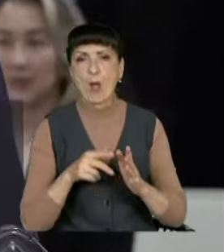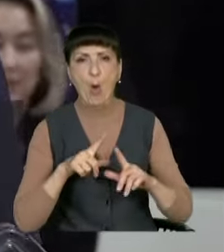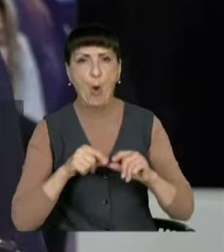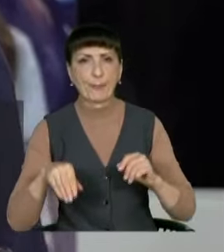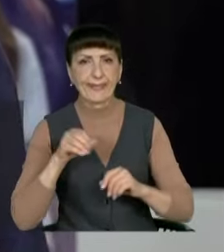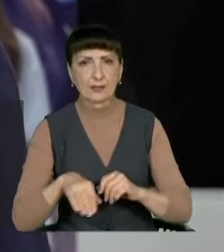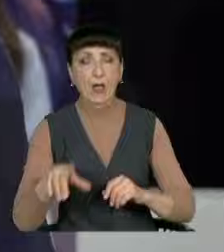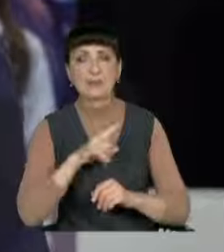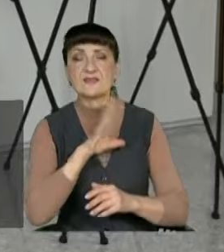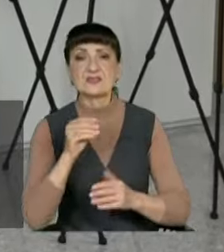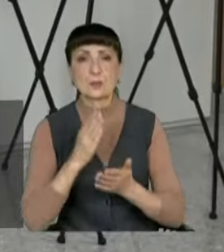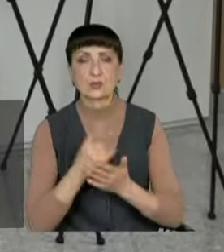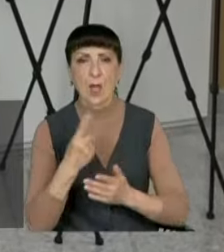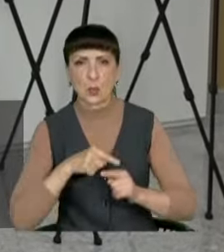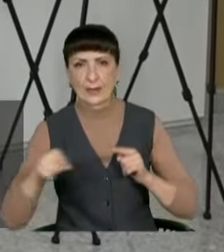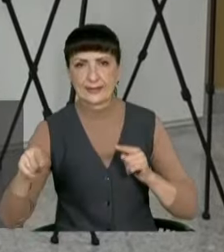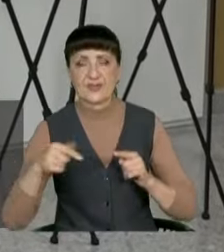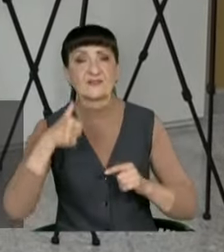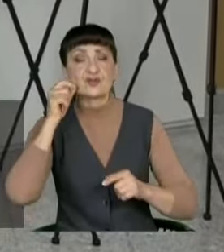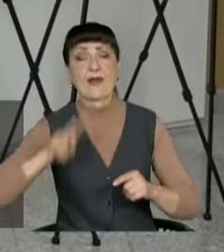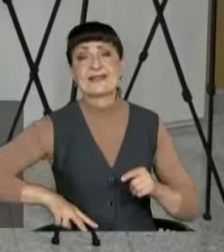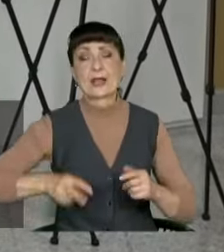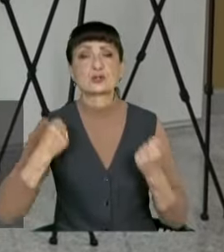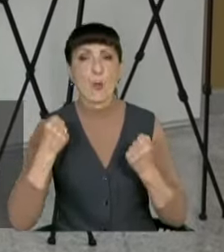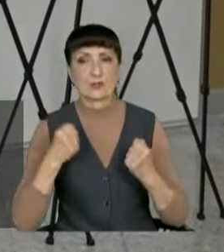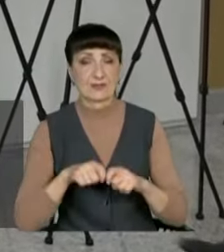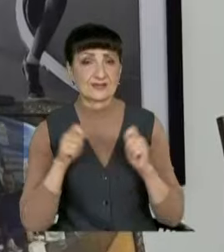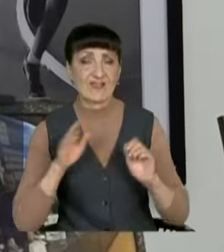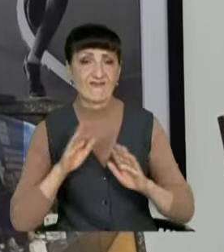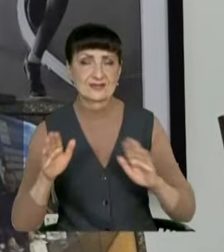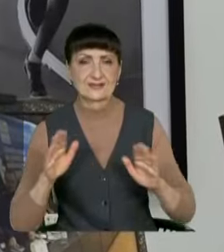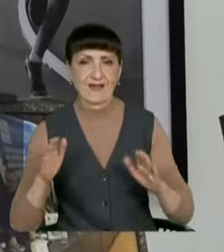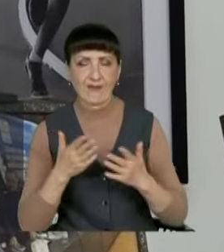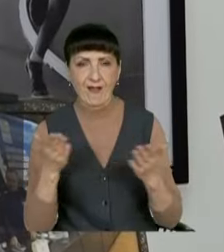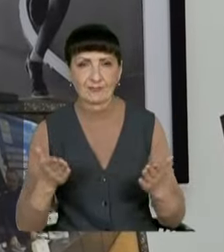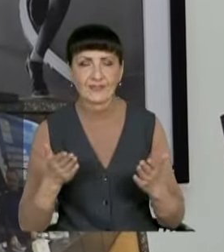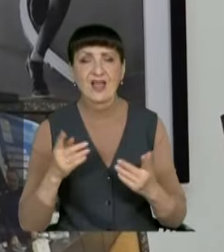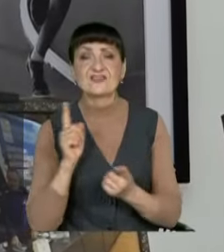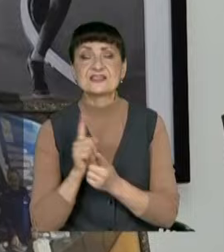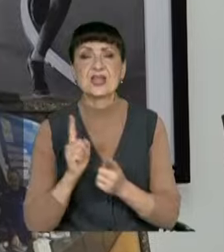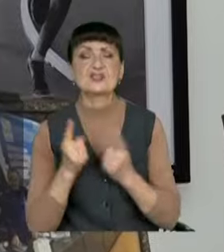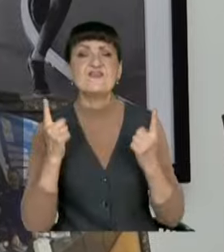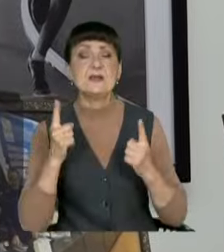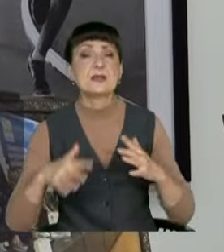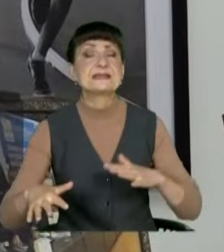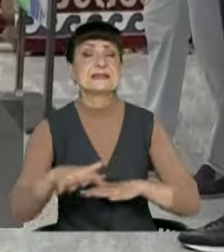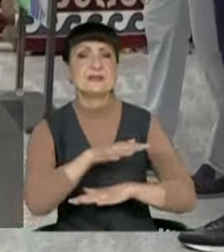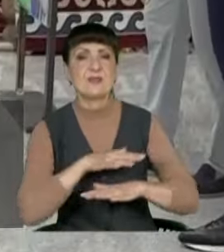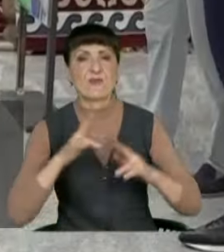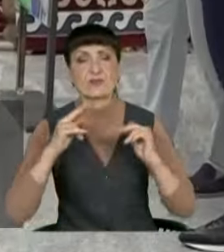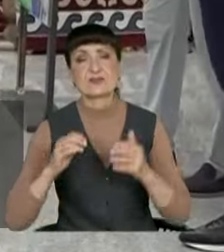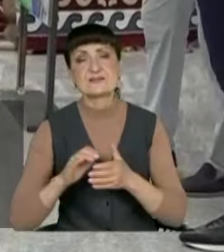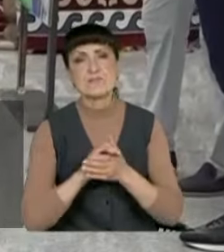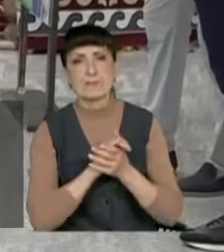все находятся на одной линии. Вчера дирекция спорта организовала выставочную экспозицию «Встреча в Великой степи» во Дворце мира